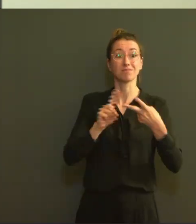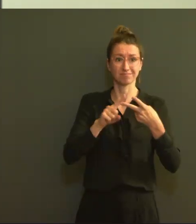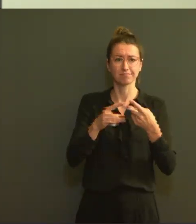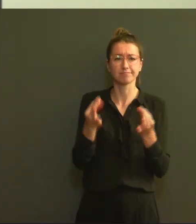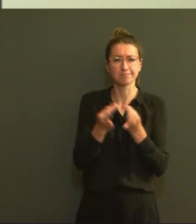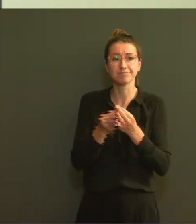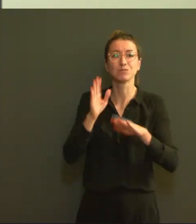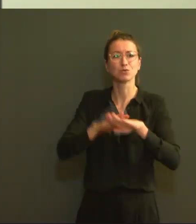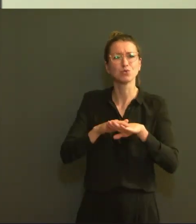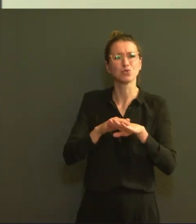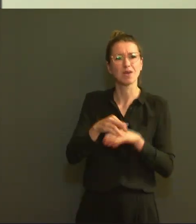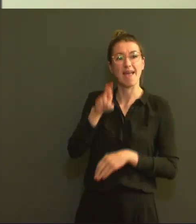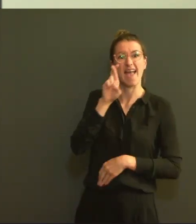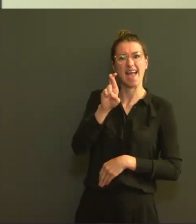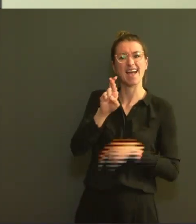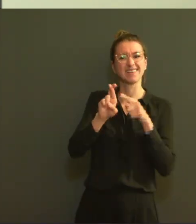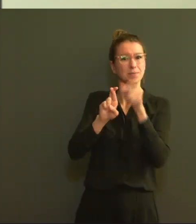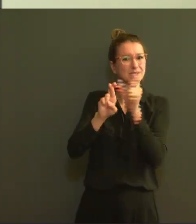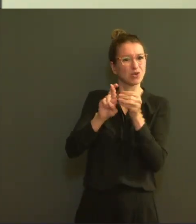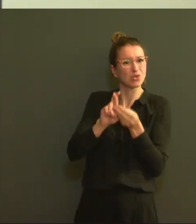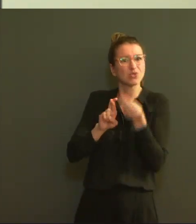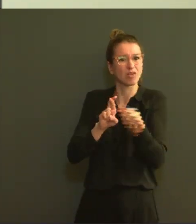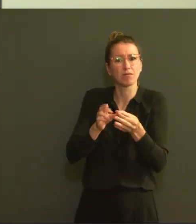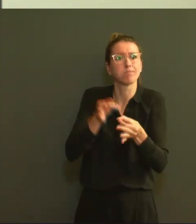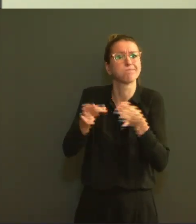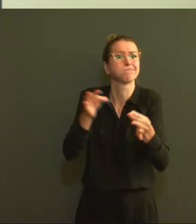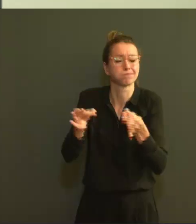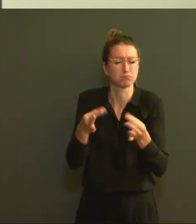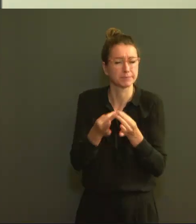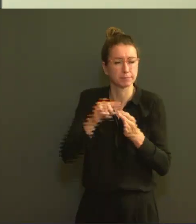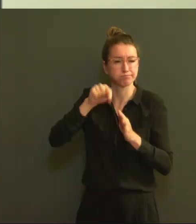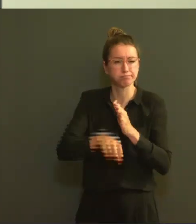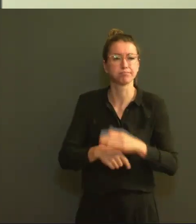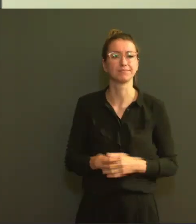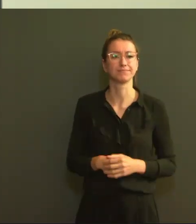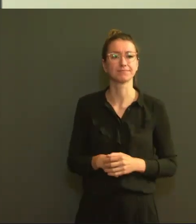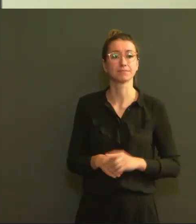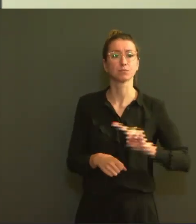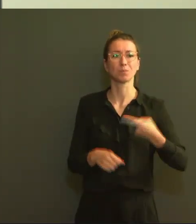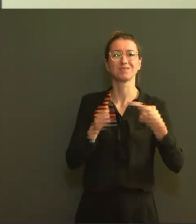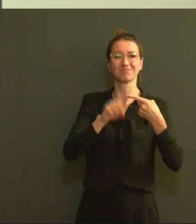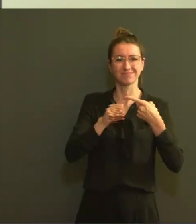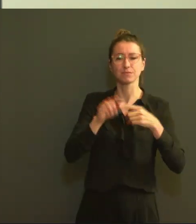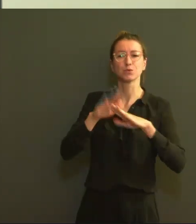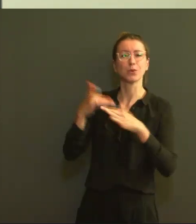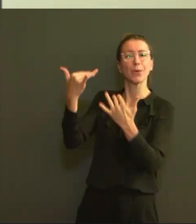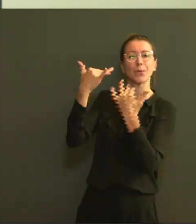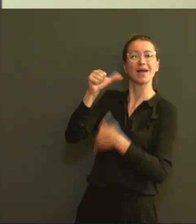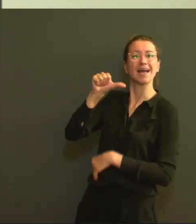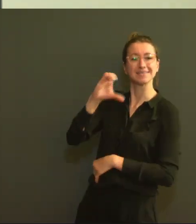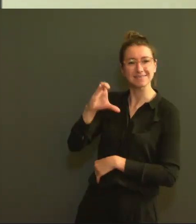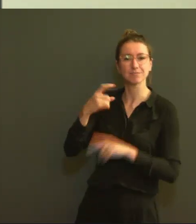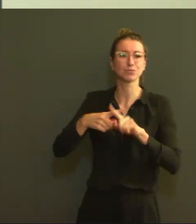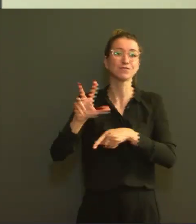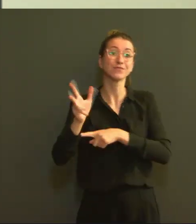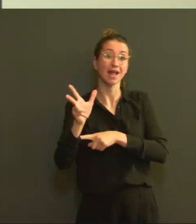régulièrement. Alors, le premier point, c'est donc la climatisation et les ventilateurs, surtout dans les maisons de repos et de